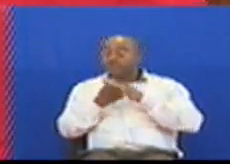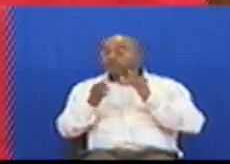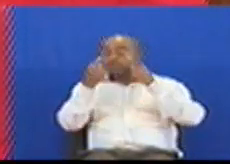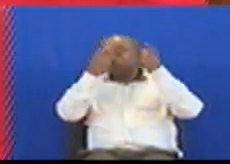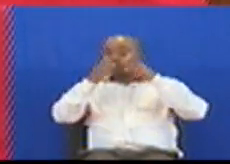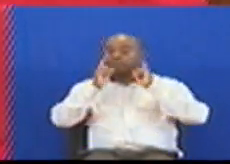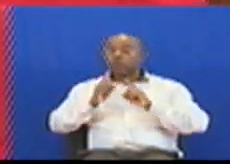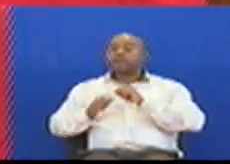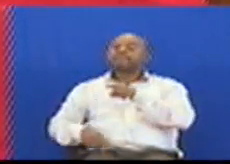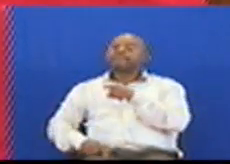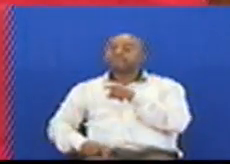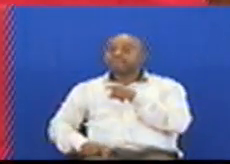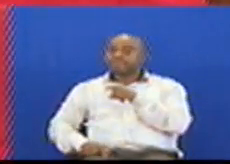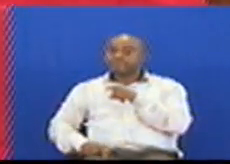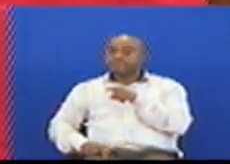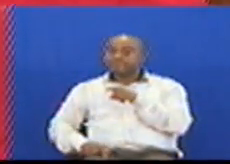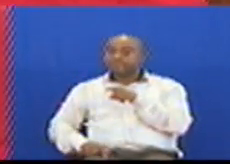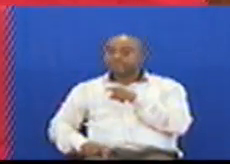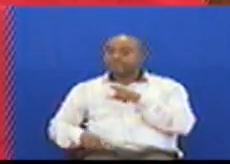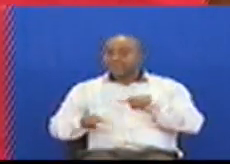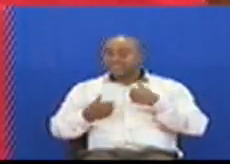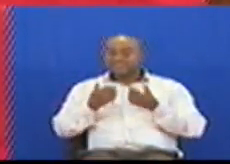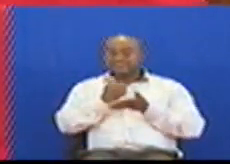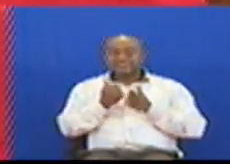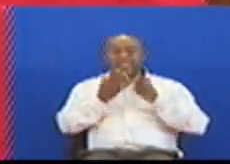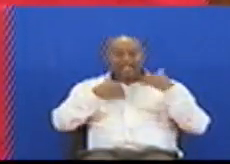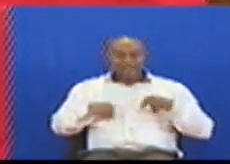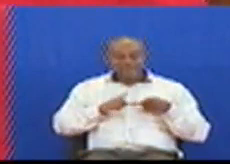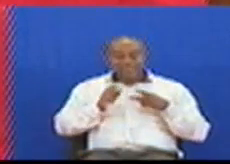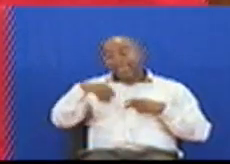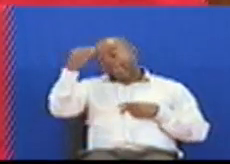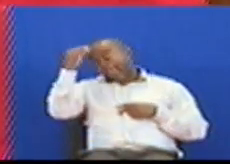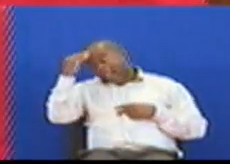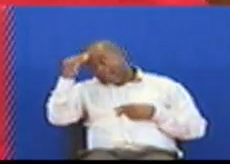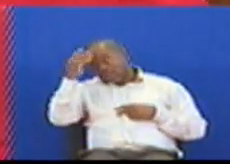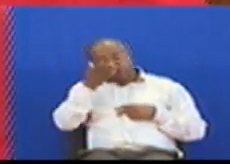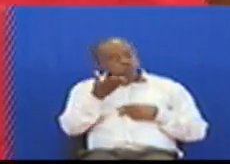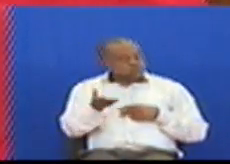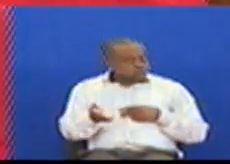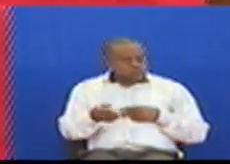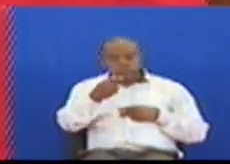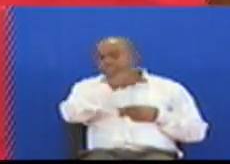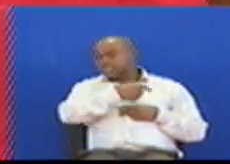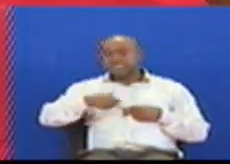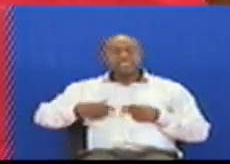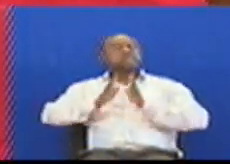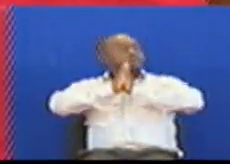pale. Lakini sekta nyingine, afya, elimu na kadhalika, Mheshimiwa Rais ametutendea haki sana, tunamshukuru